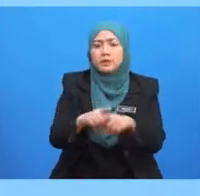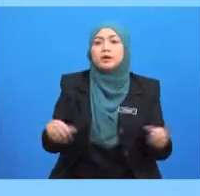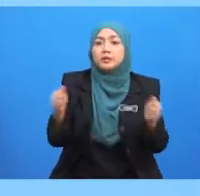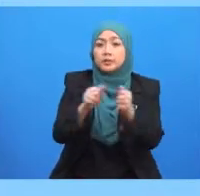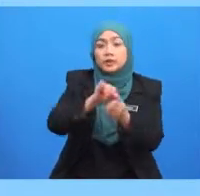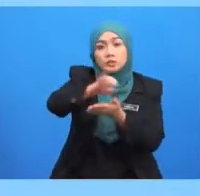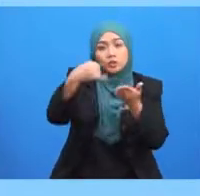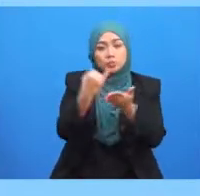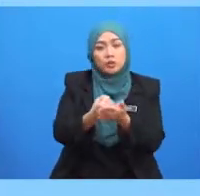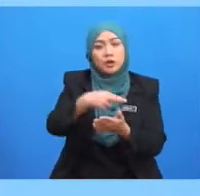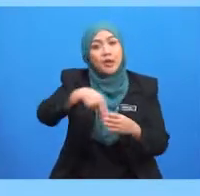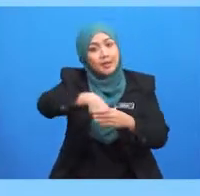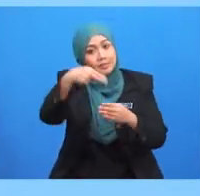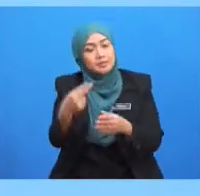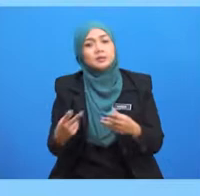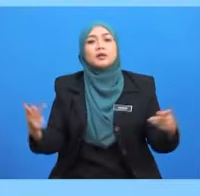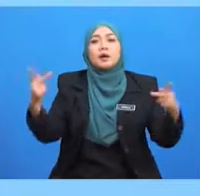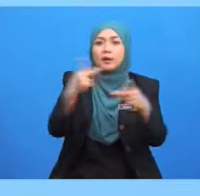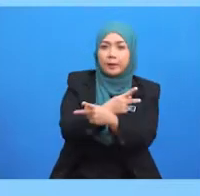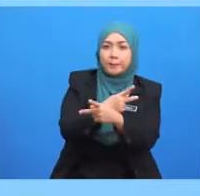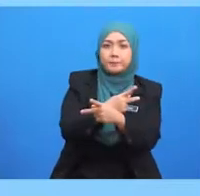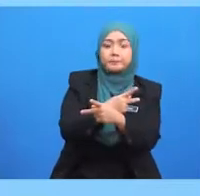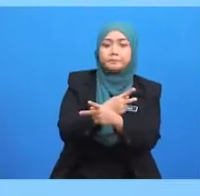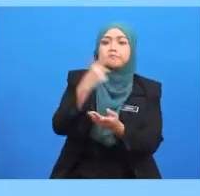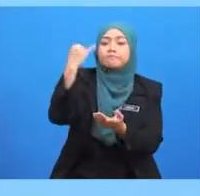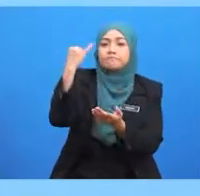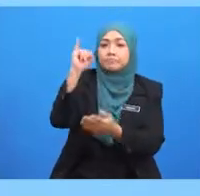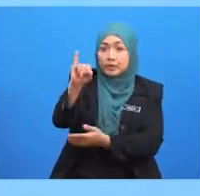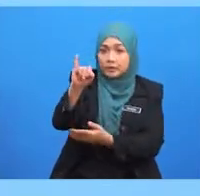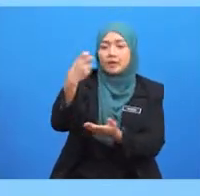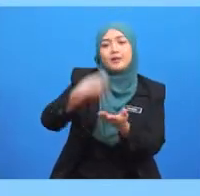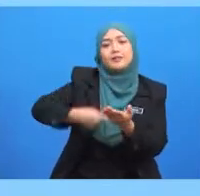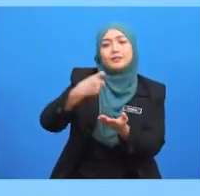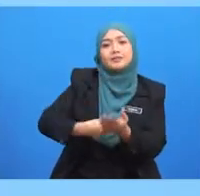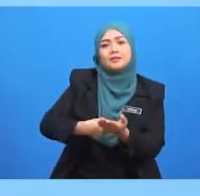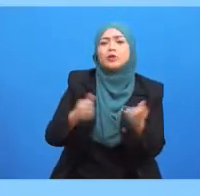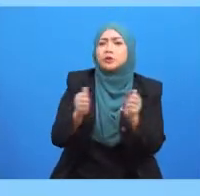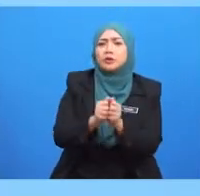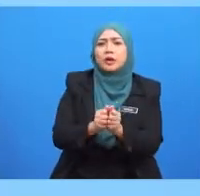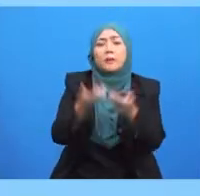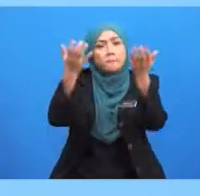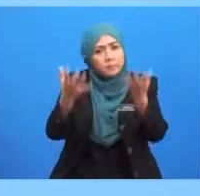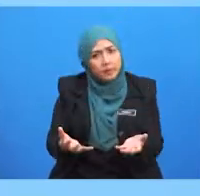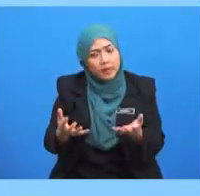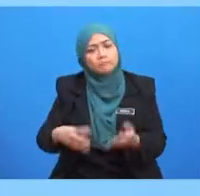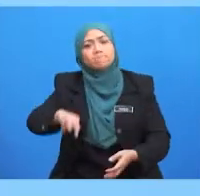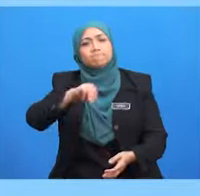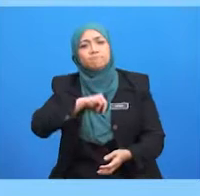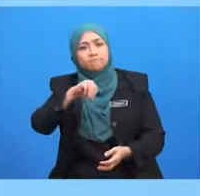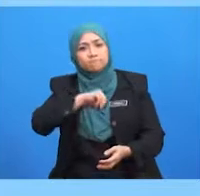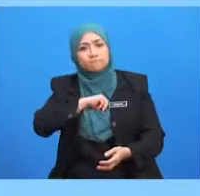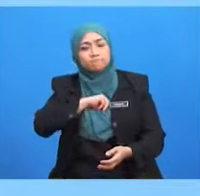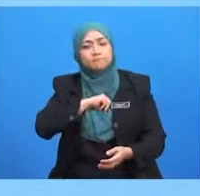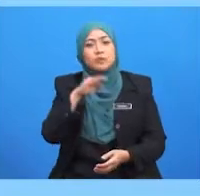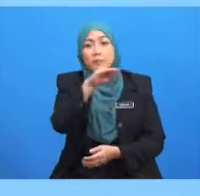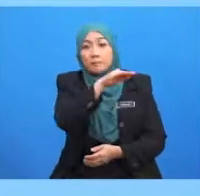jumlah hasil darah teks harga dengan pemberat masing-masing di bahagia dengan